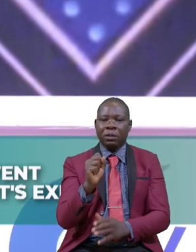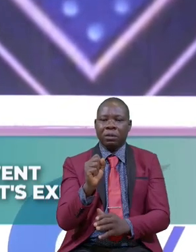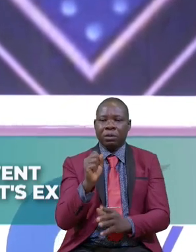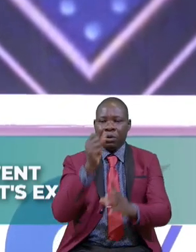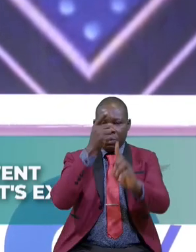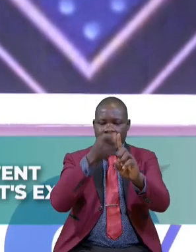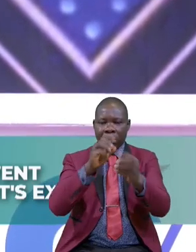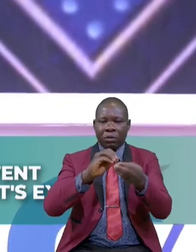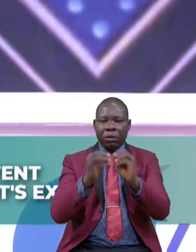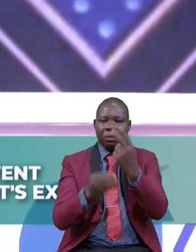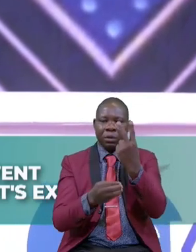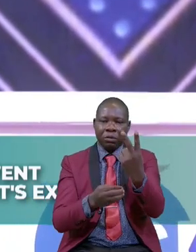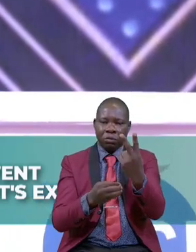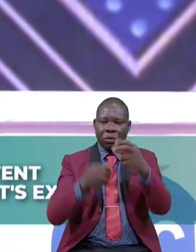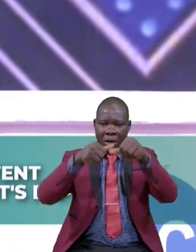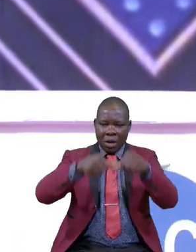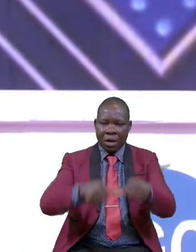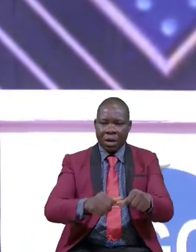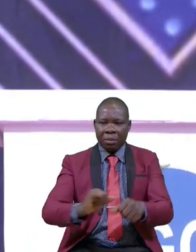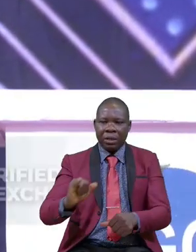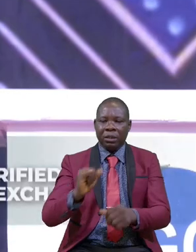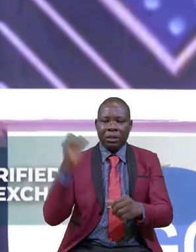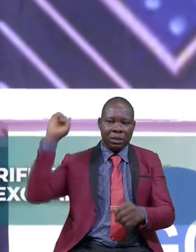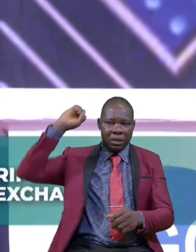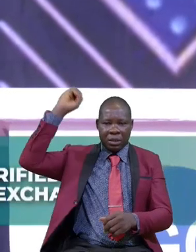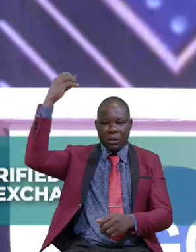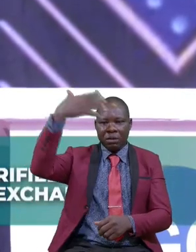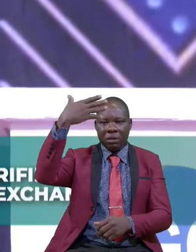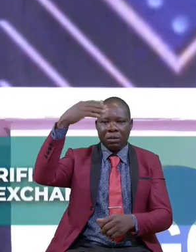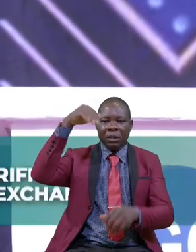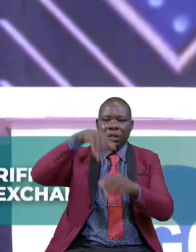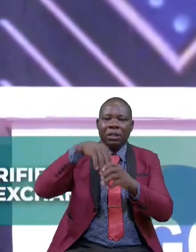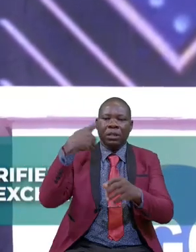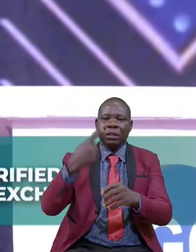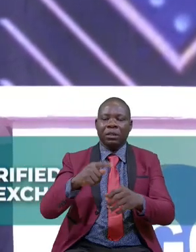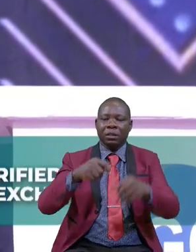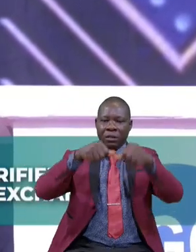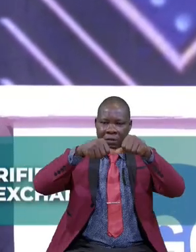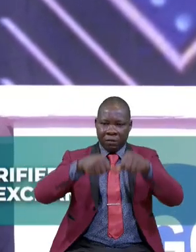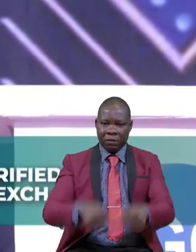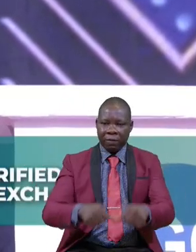la grâce permanente dans la fermeté des saints.